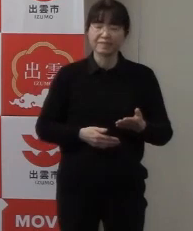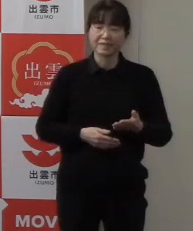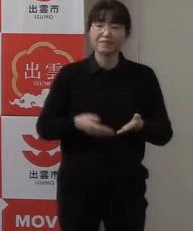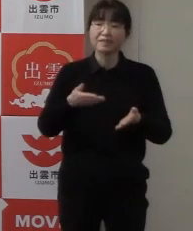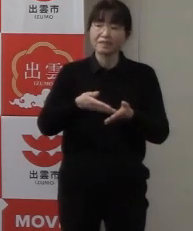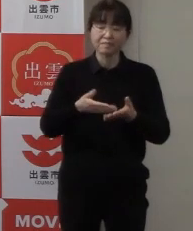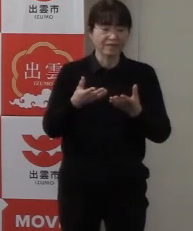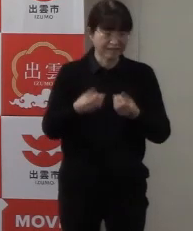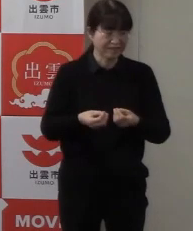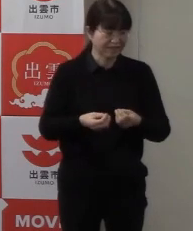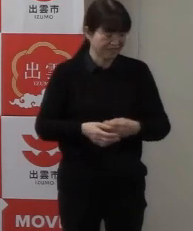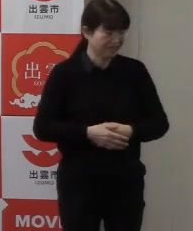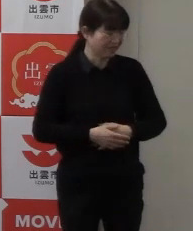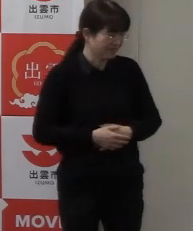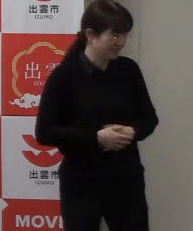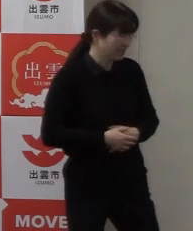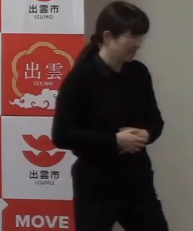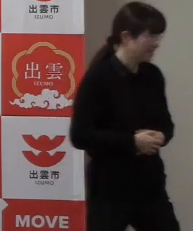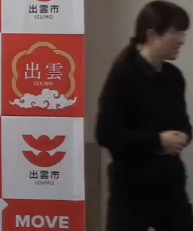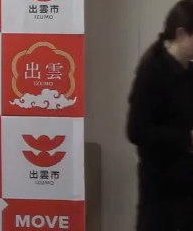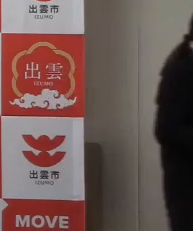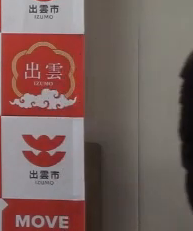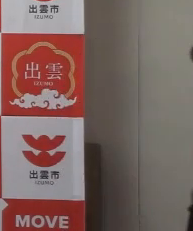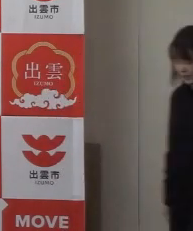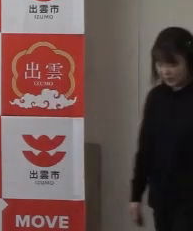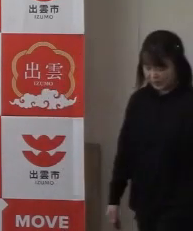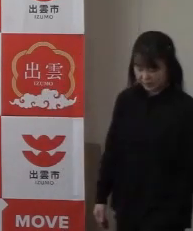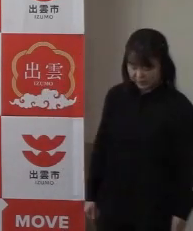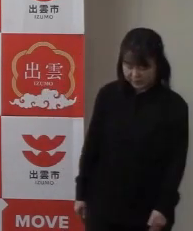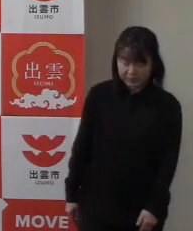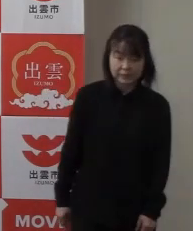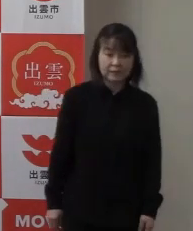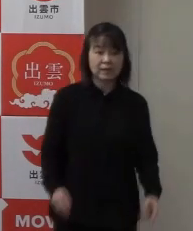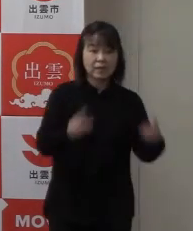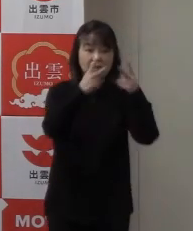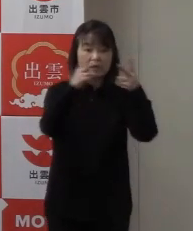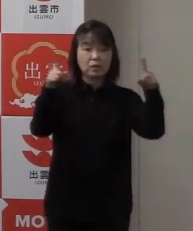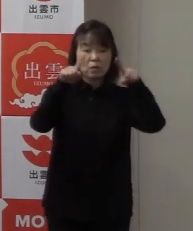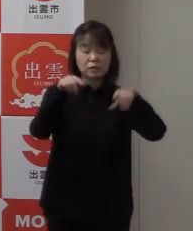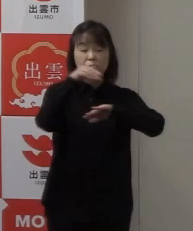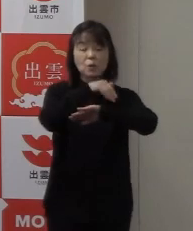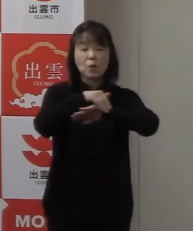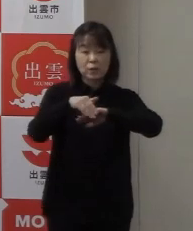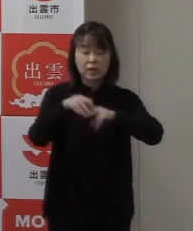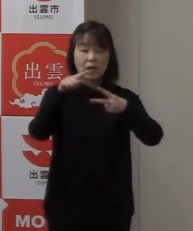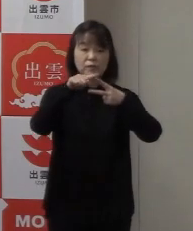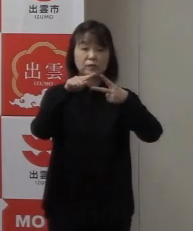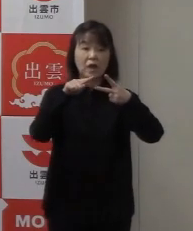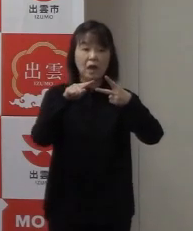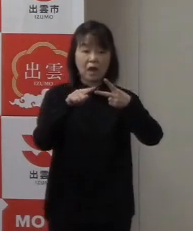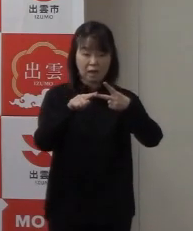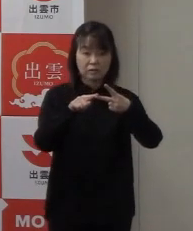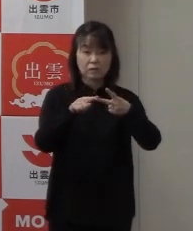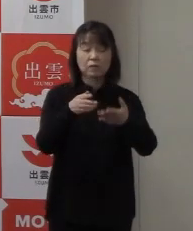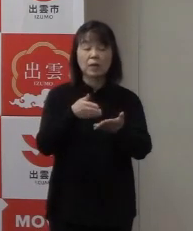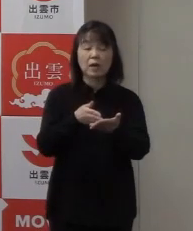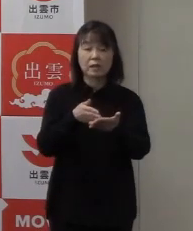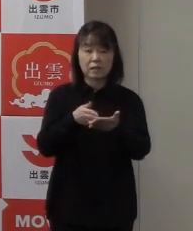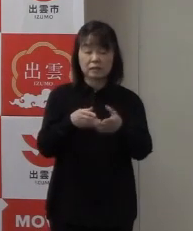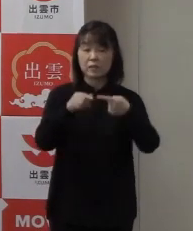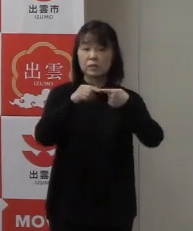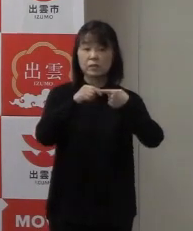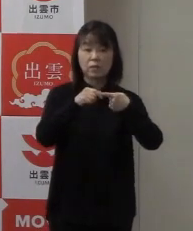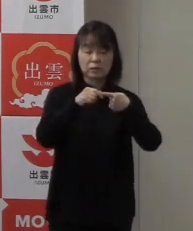行事予定の方をお願いしたいと思います。 はい、行事予定の方を2つご紹介させていただきたいと思います。まず1